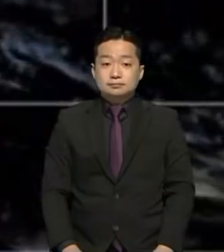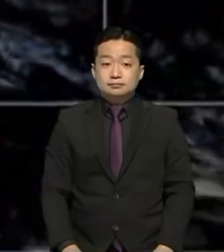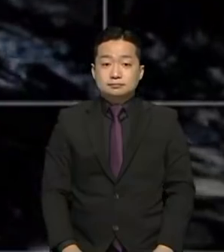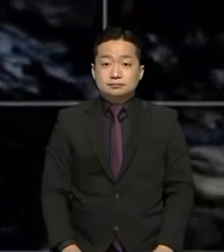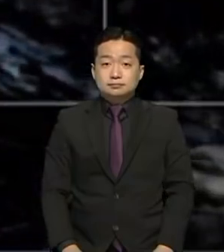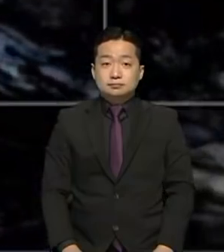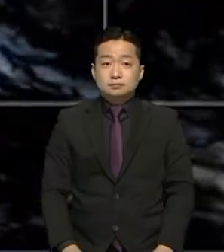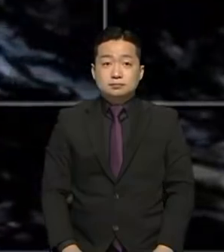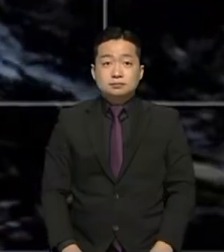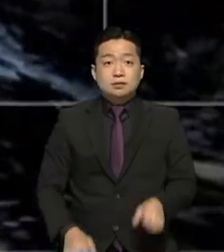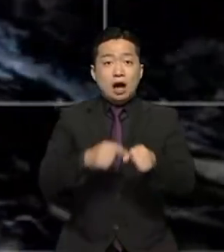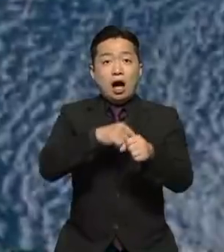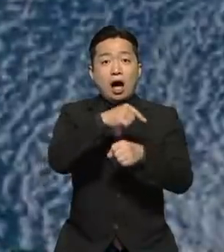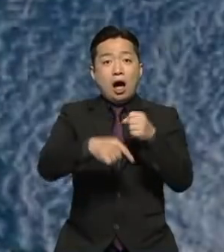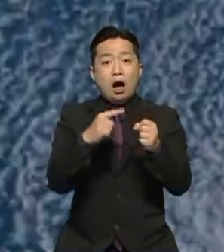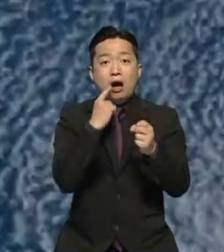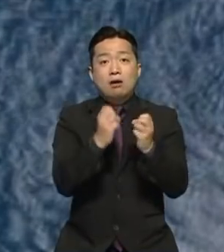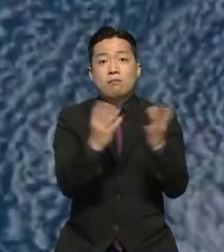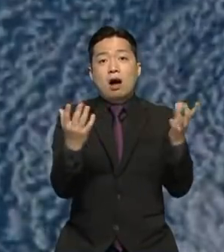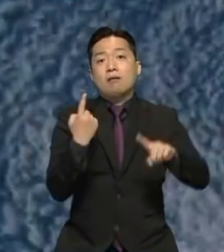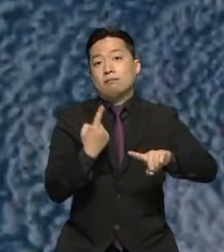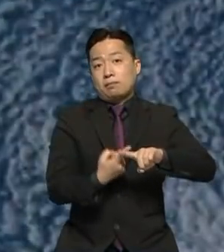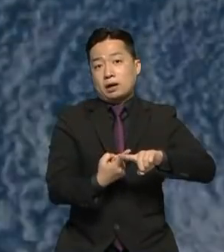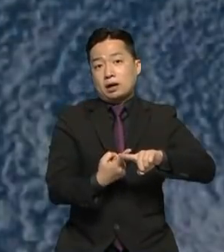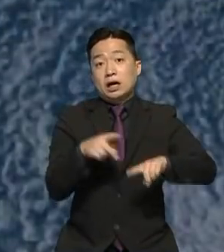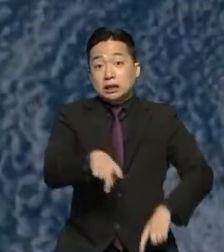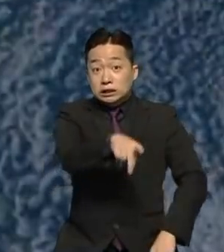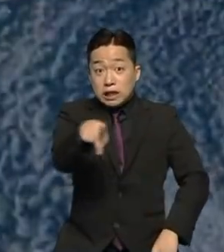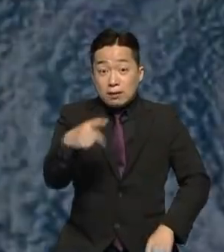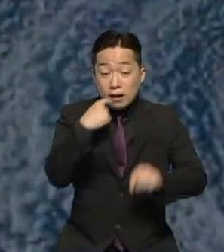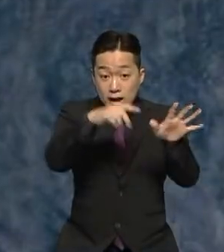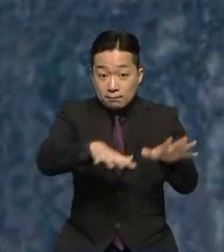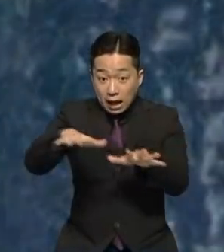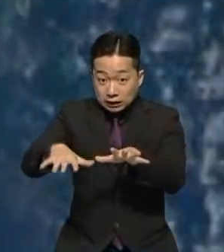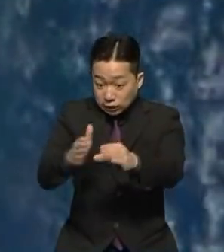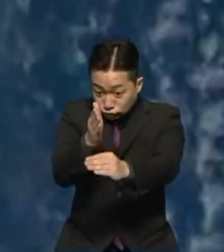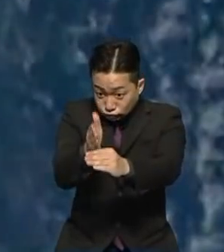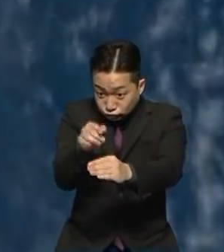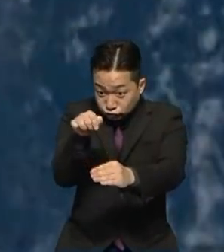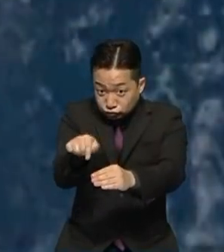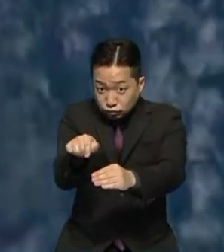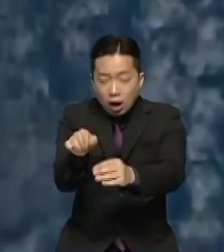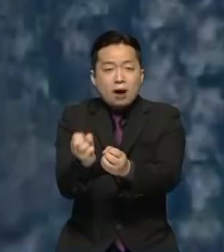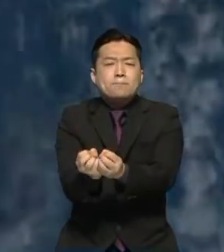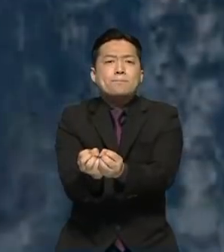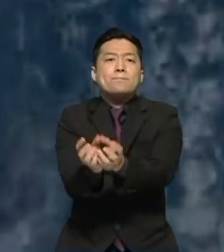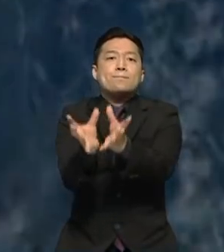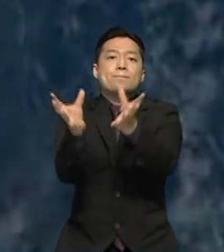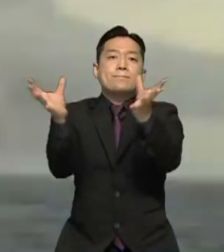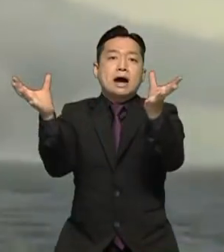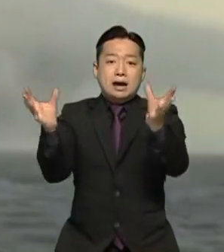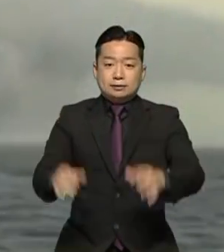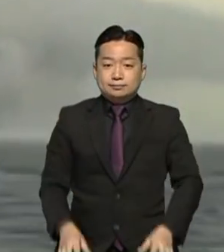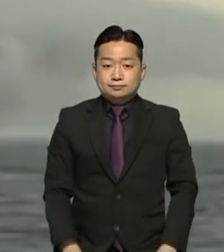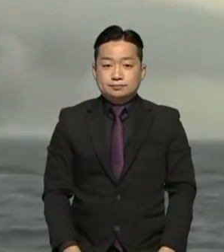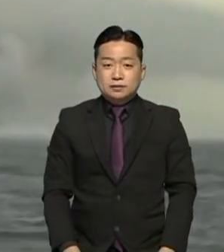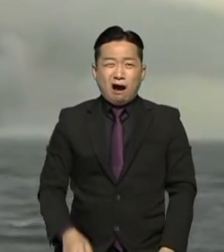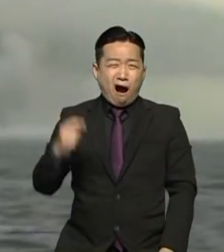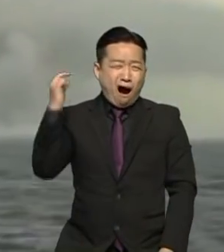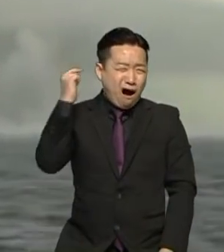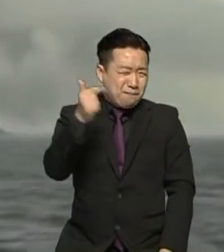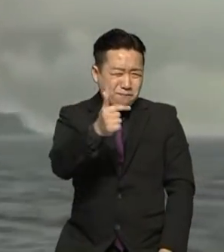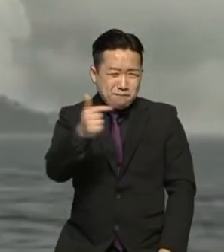마치 핵폭탄이라도 터진 듯 태평양 한복판에서 거대한 폭발이 일어납니다. 그 시각 지표면에선 굉음과